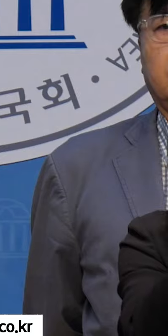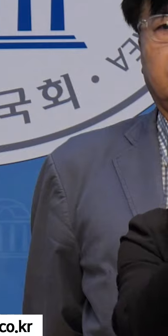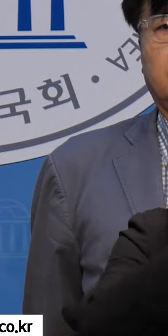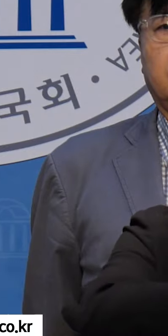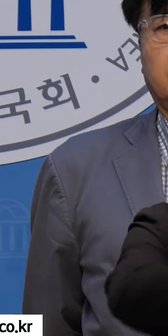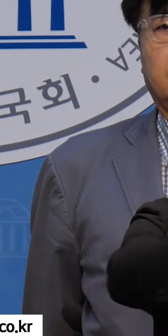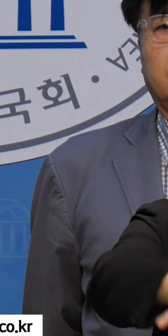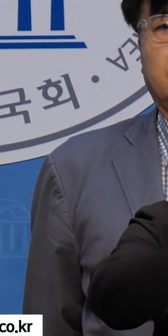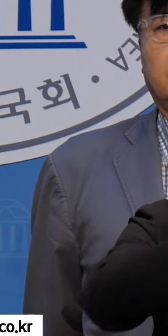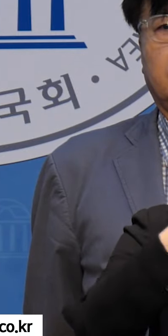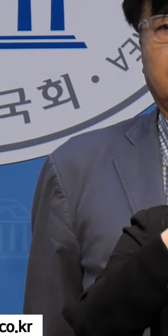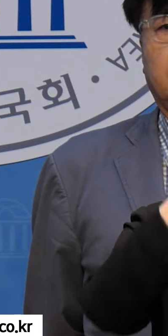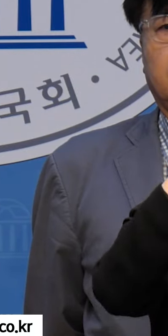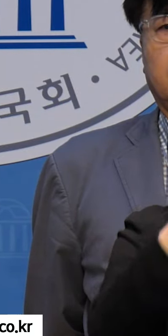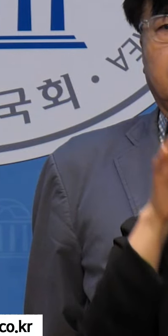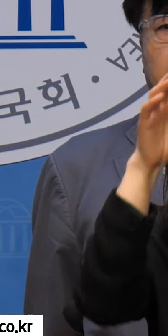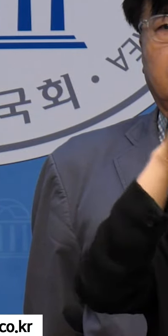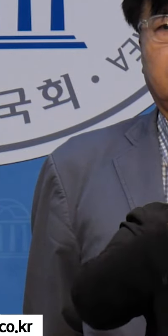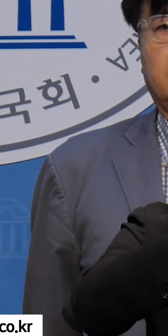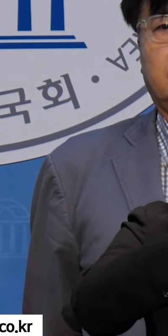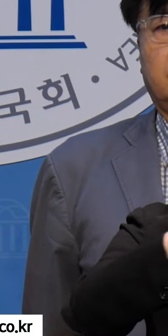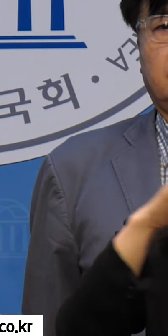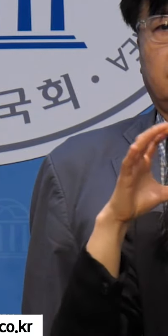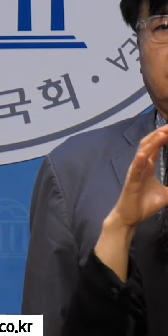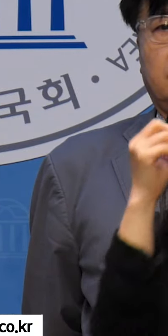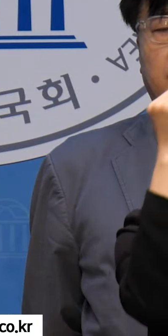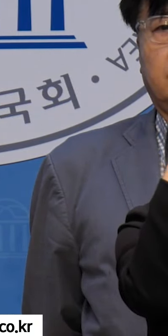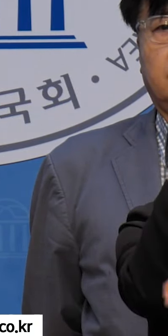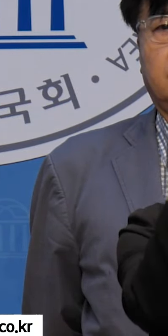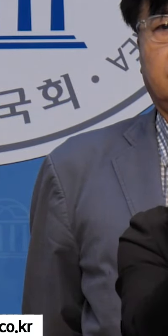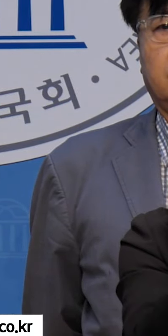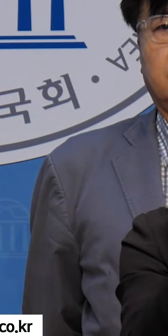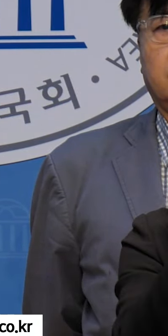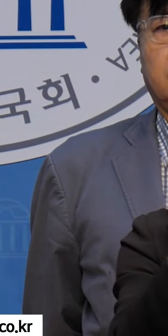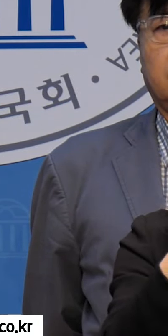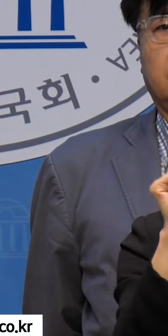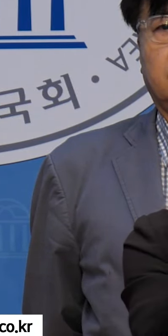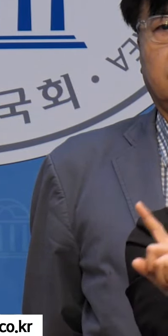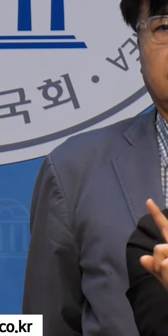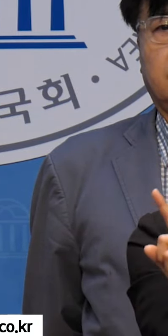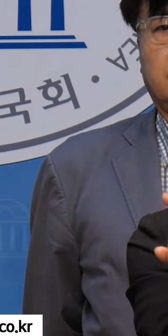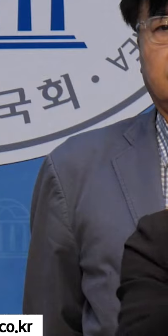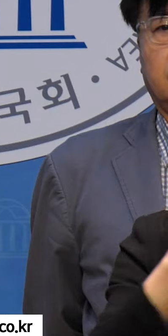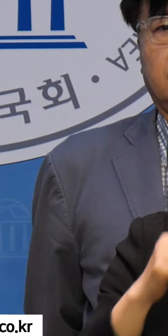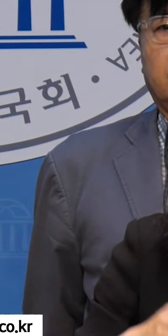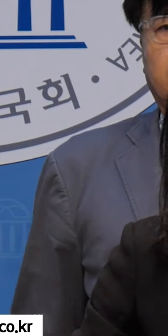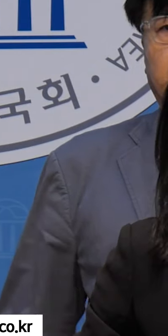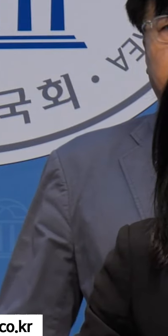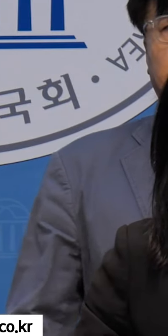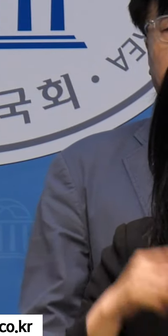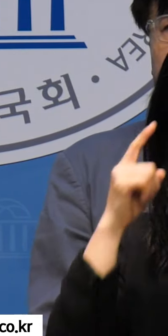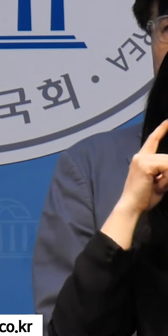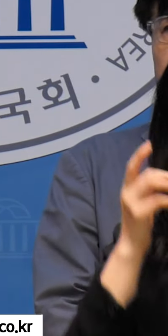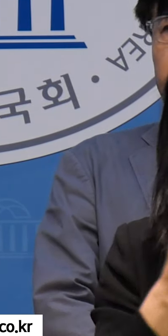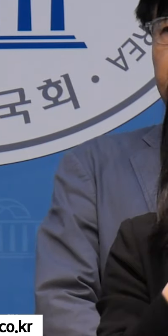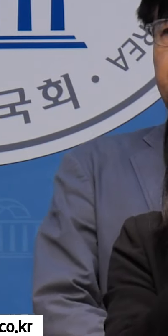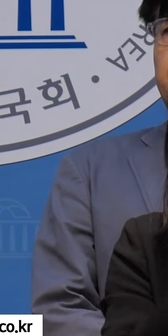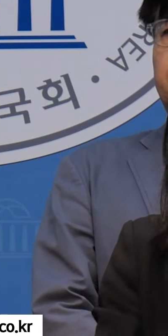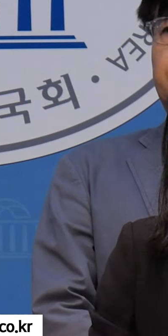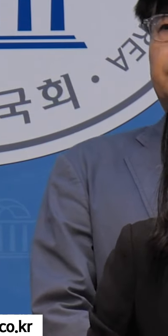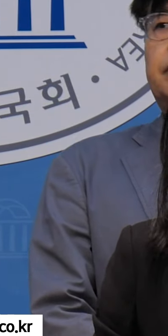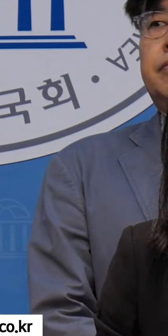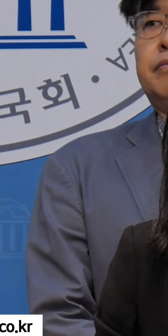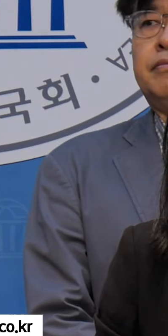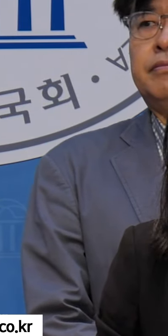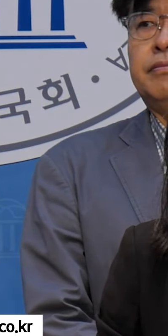민주화 시대의 내용을 담고 있는 이 국가 운영의 틀인 헌법을 바꾸어야 된다는 절박한 현실을 지금 이야기하고 있는